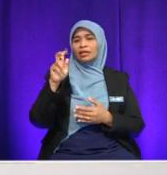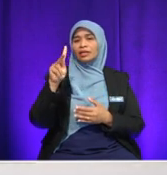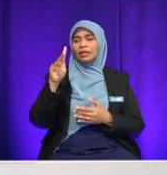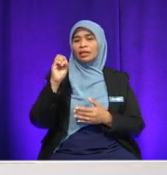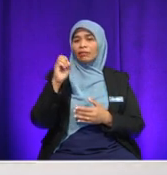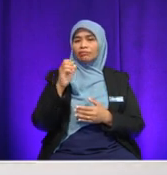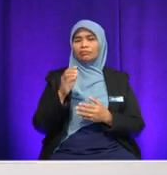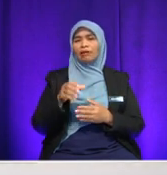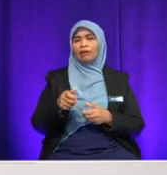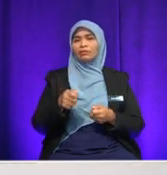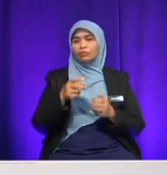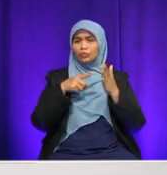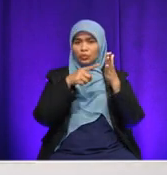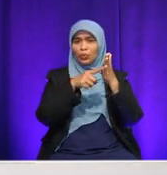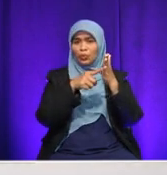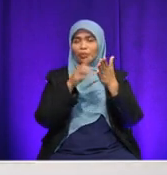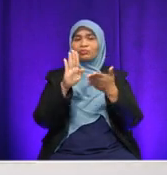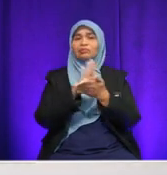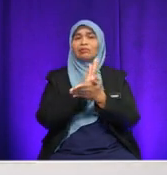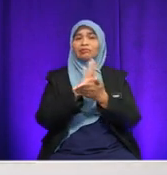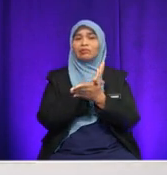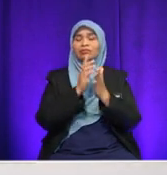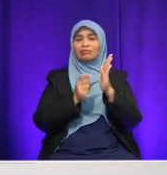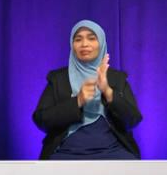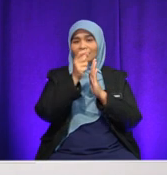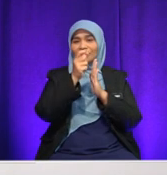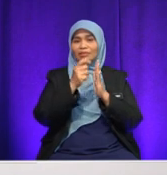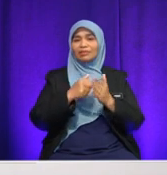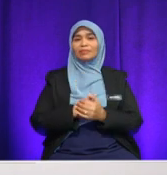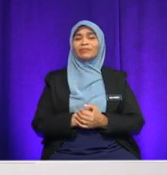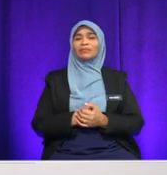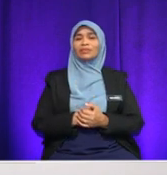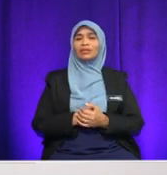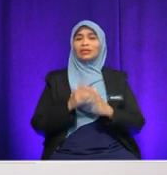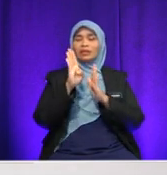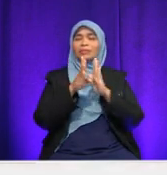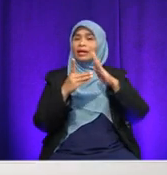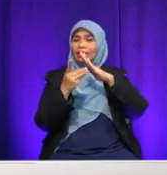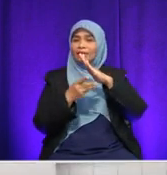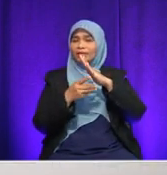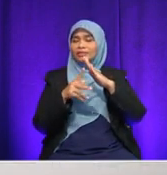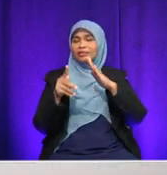tinggi-tinggi. Pucut, terkejut. Kejut kan? Berdasarkan